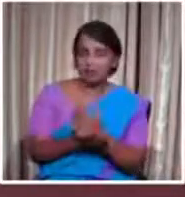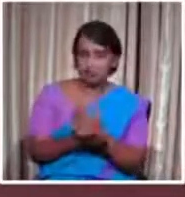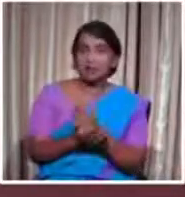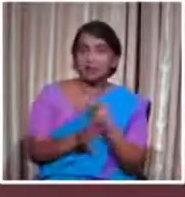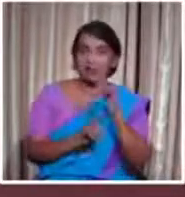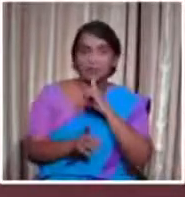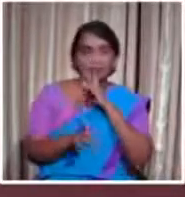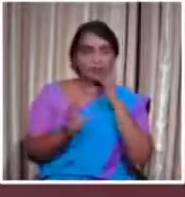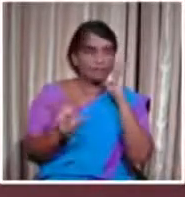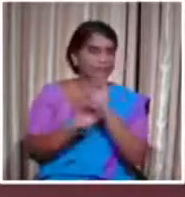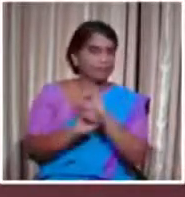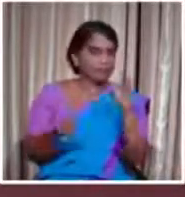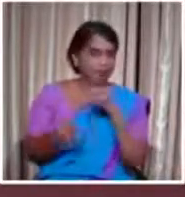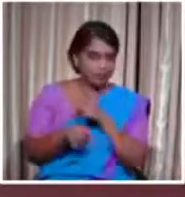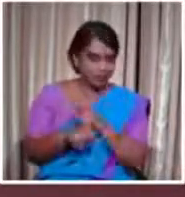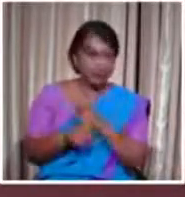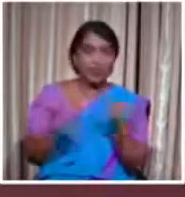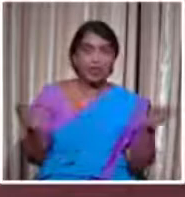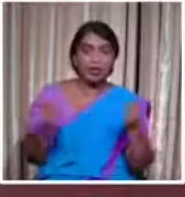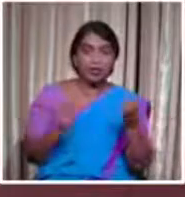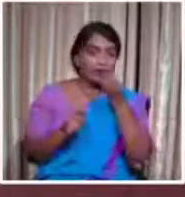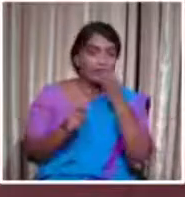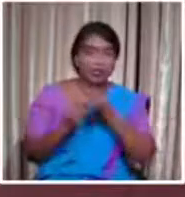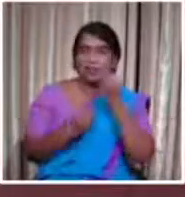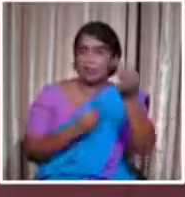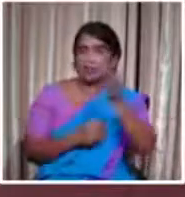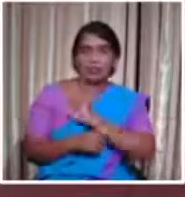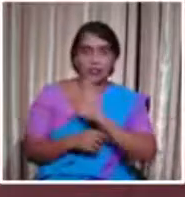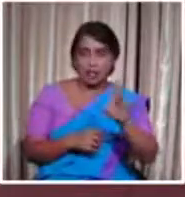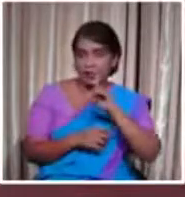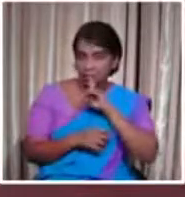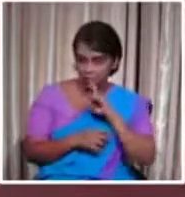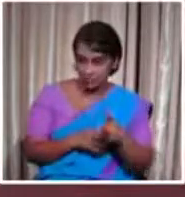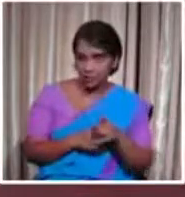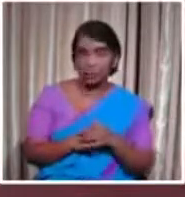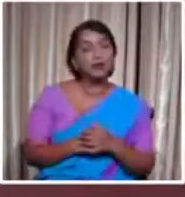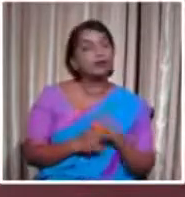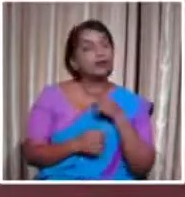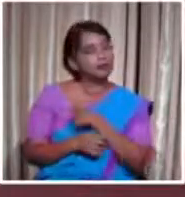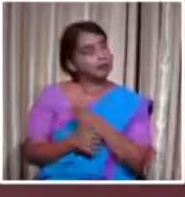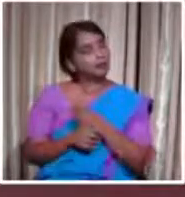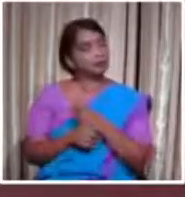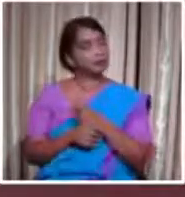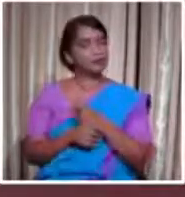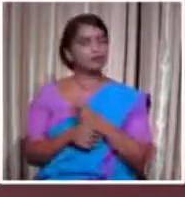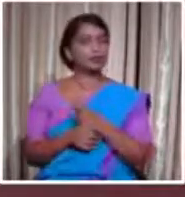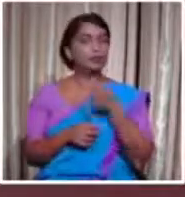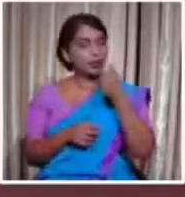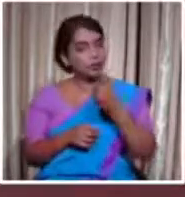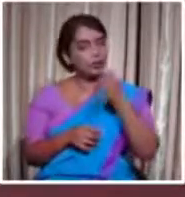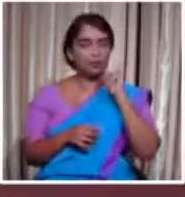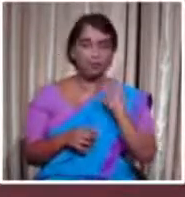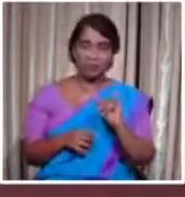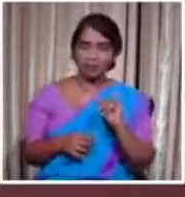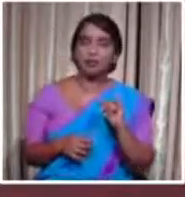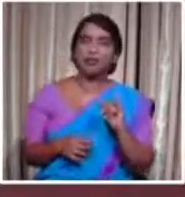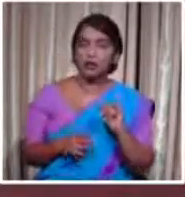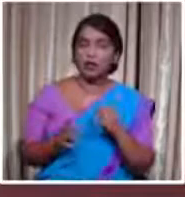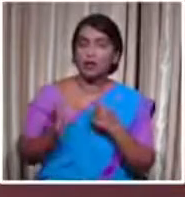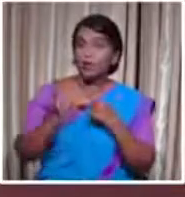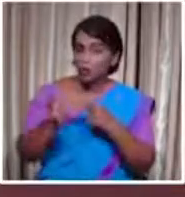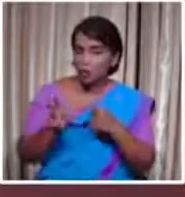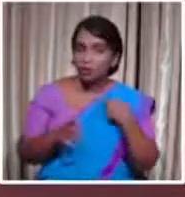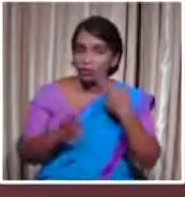සමහර අය දාලා තිබුණා. කඩවල බඩු ගන්න දෙන්නේ නැපයි කියලා තිබුණා. එව්වට හොඳ හා නරක ප්‍රතිචාර අපි